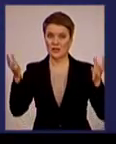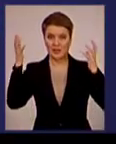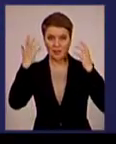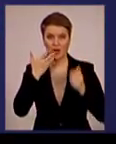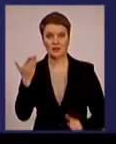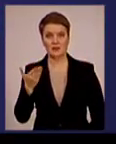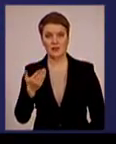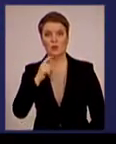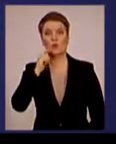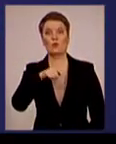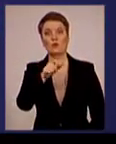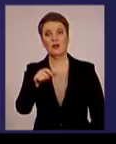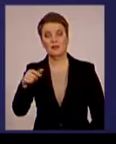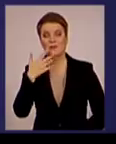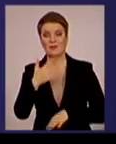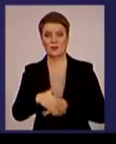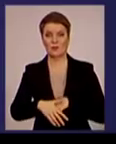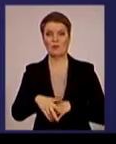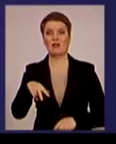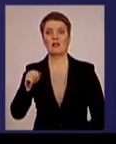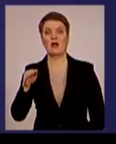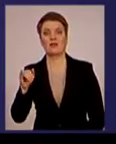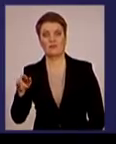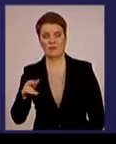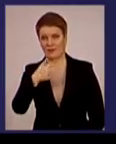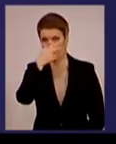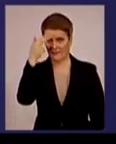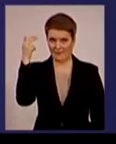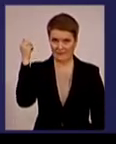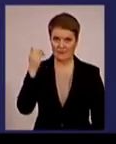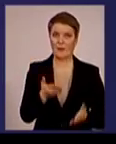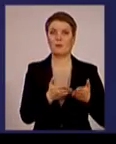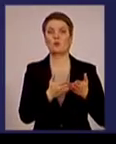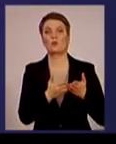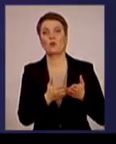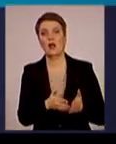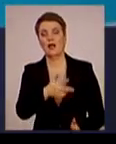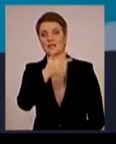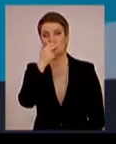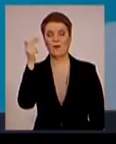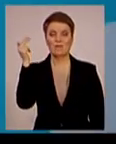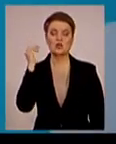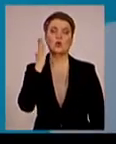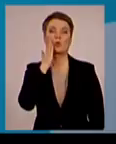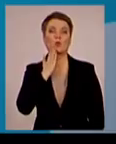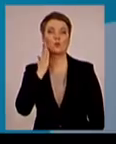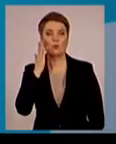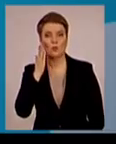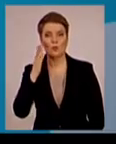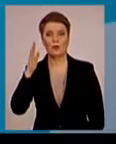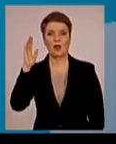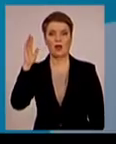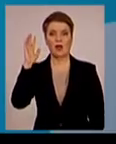радіодиктанту і українців за кордоном – у Латвії, Литві, Португалії, Словаччині, Румунії, Казахстані, Китаї, Аргентині, США